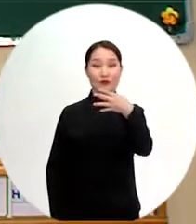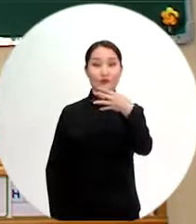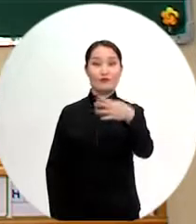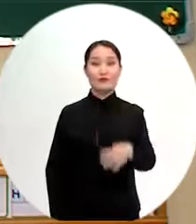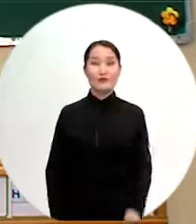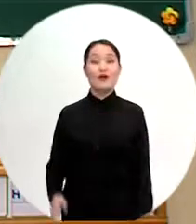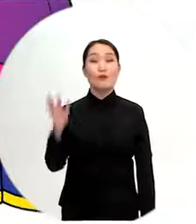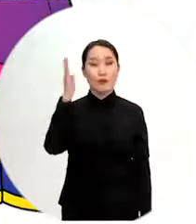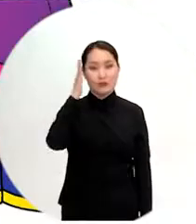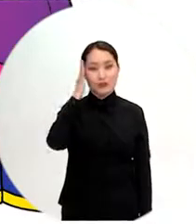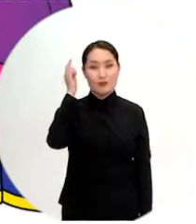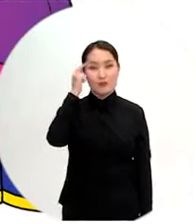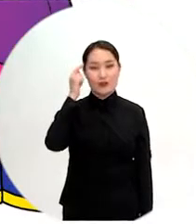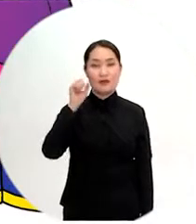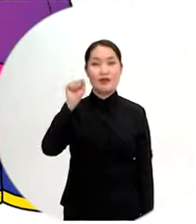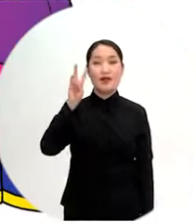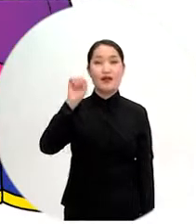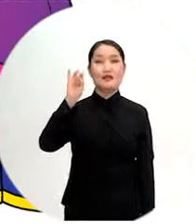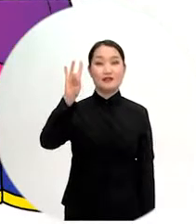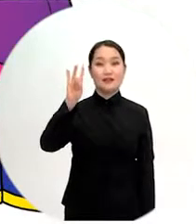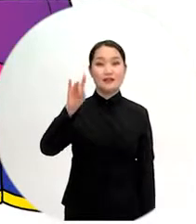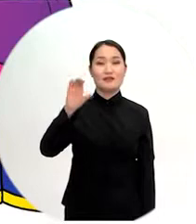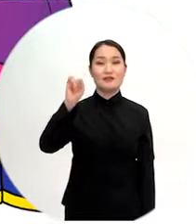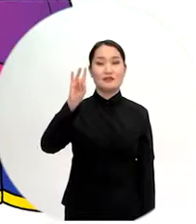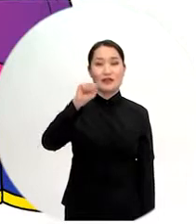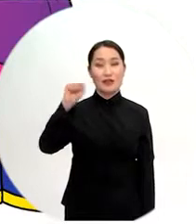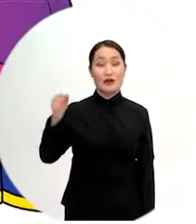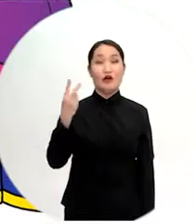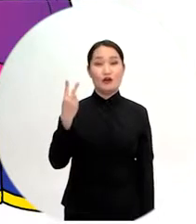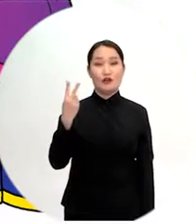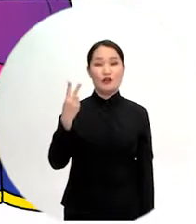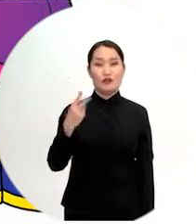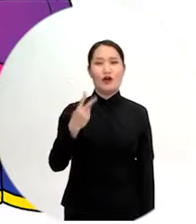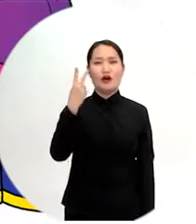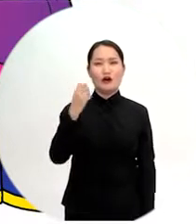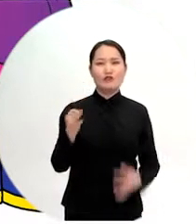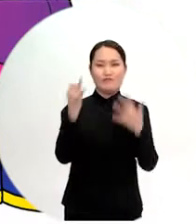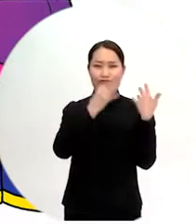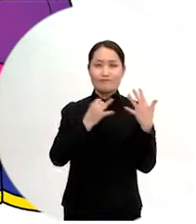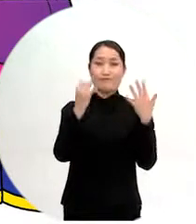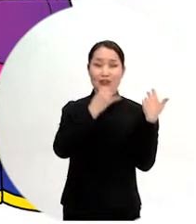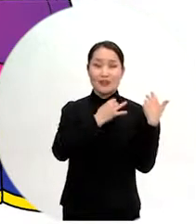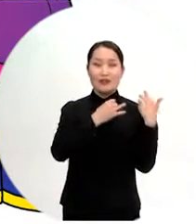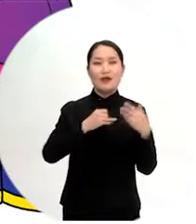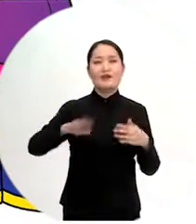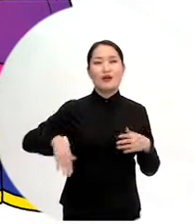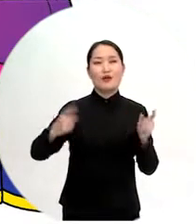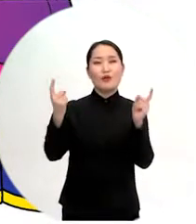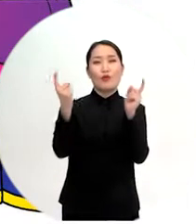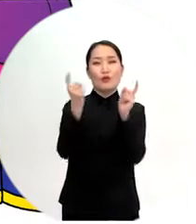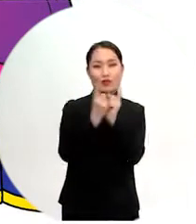Дөрөвдүгээр бодлого. Анар сараа 2 2-7 хоногийн дараа